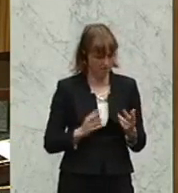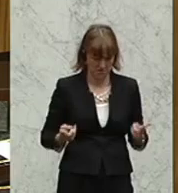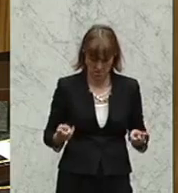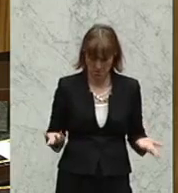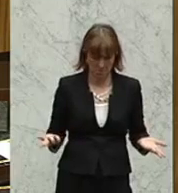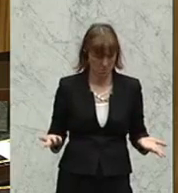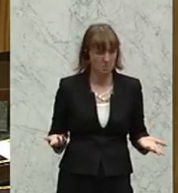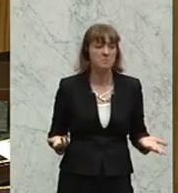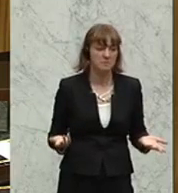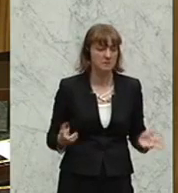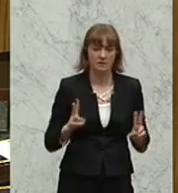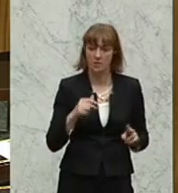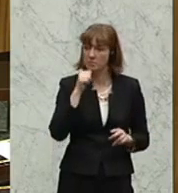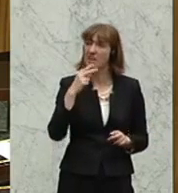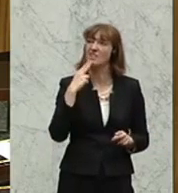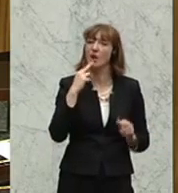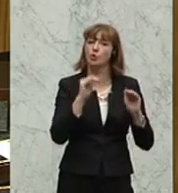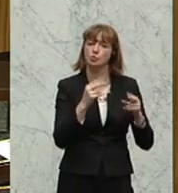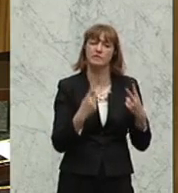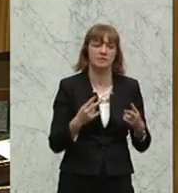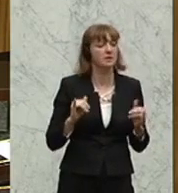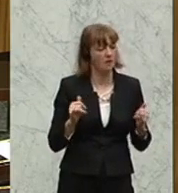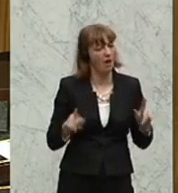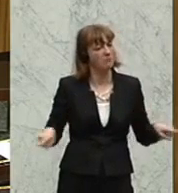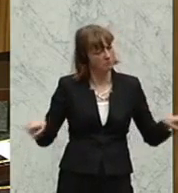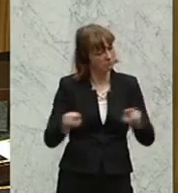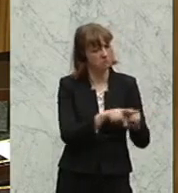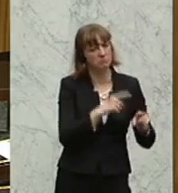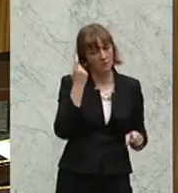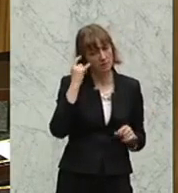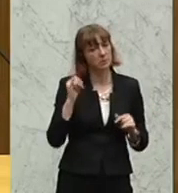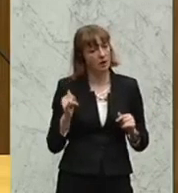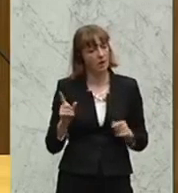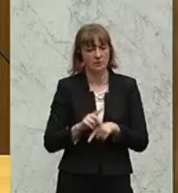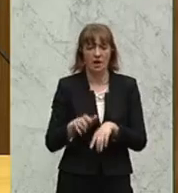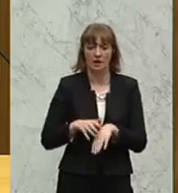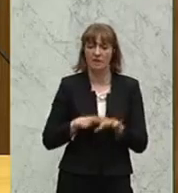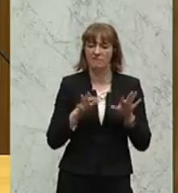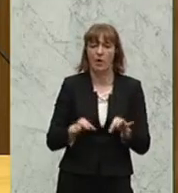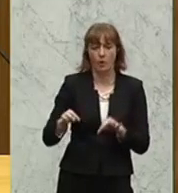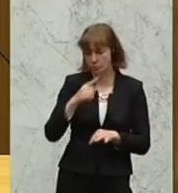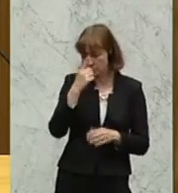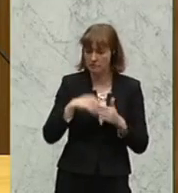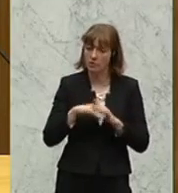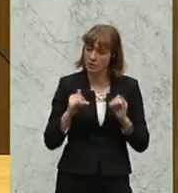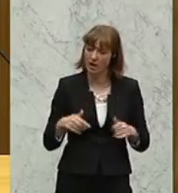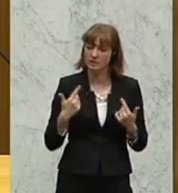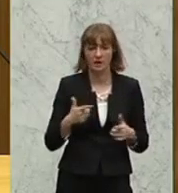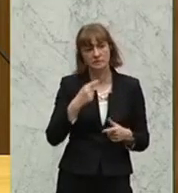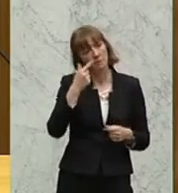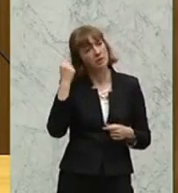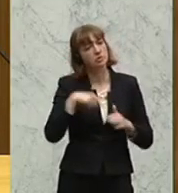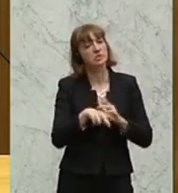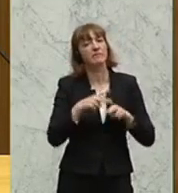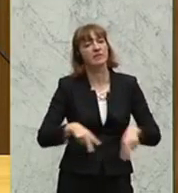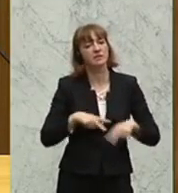Dem kann man von Ihrer Seite vielleicht was abgewinnen. Ich sage, ich schaue mir immer alle an. Und sind wir ehrlich, wieso